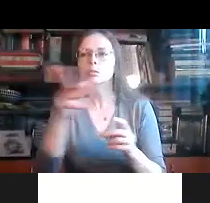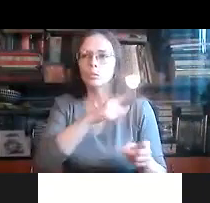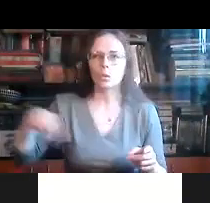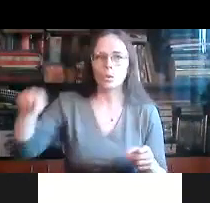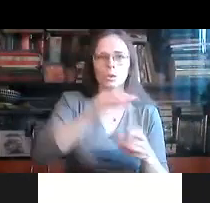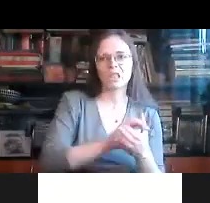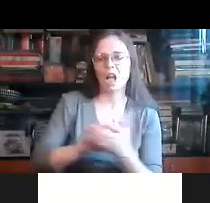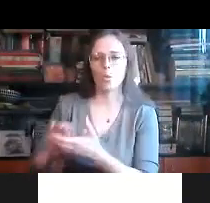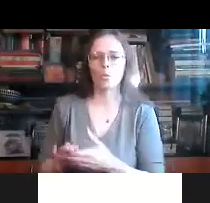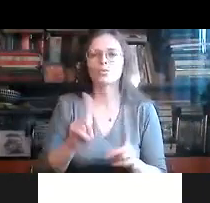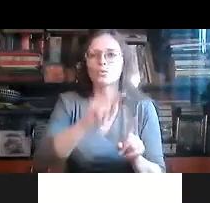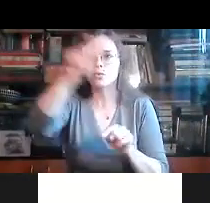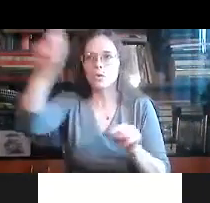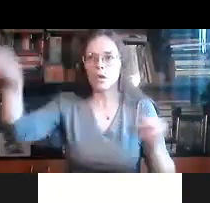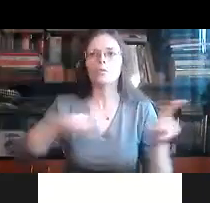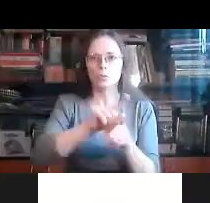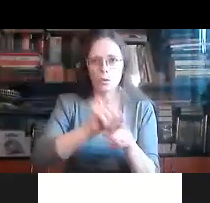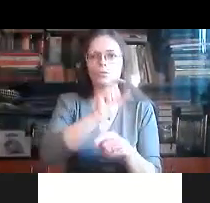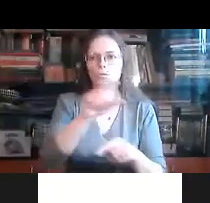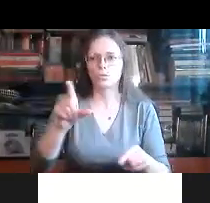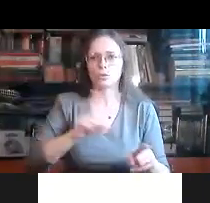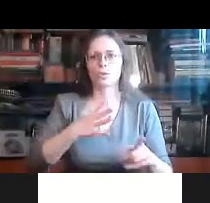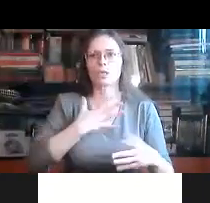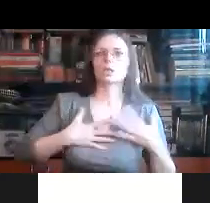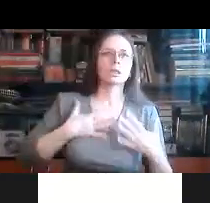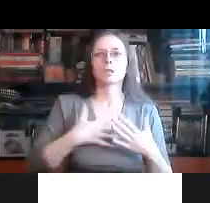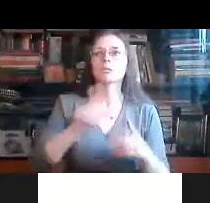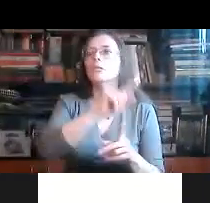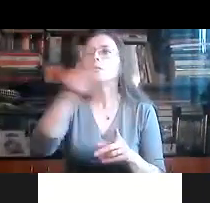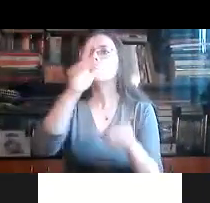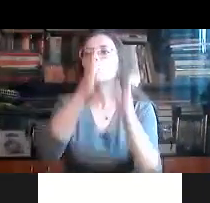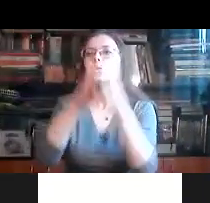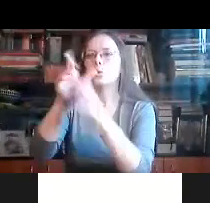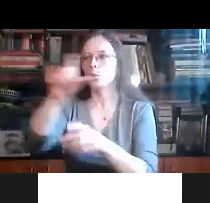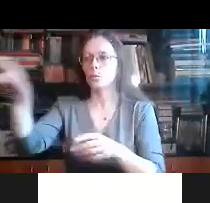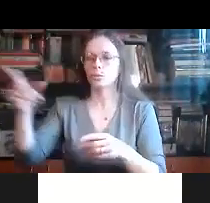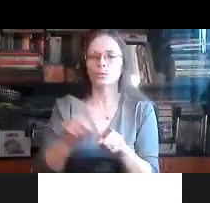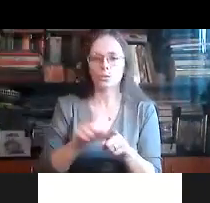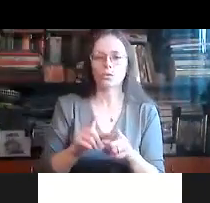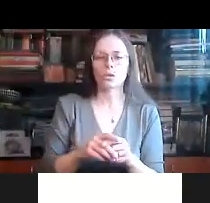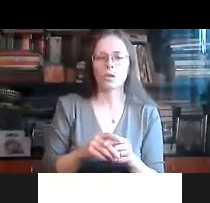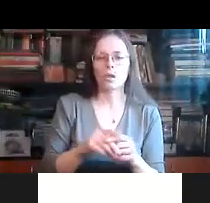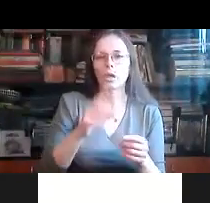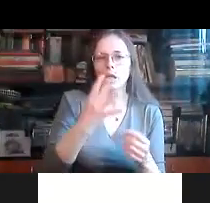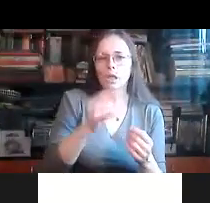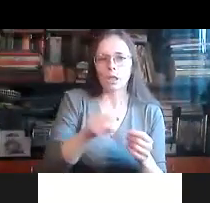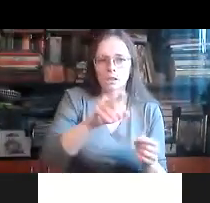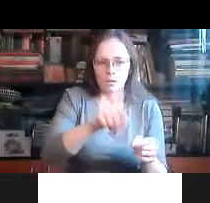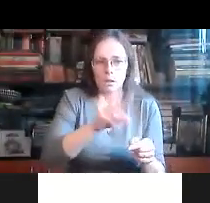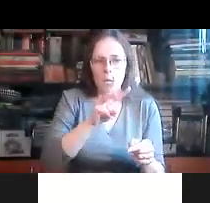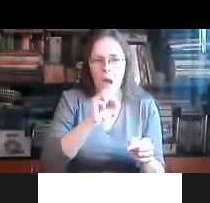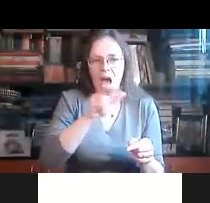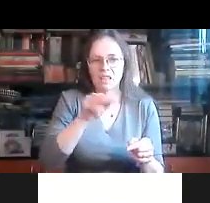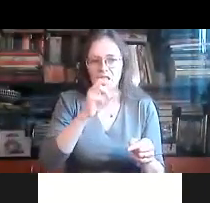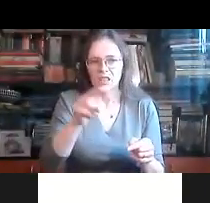закрывается, я уезжаю, приезжаю в солнечную красивую Испанию, а уезжаю из пустого Мадрида, где люди боятся друг другу, где вообще как бы